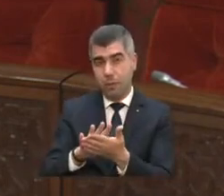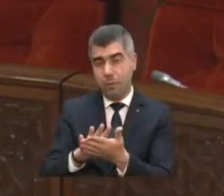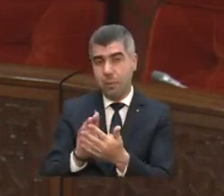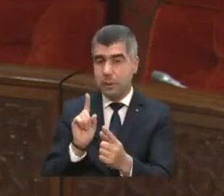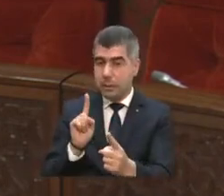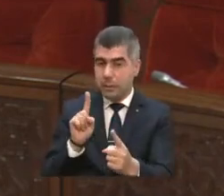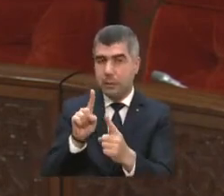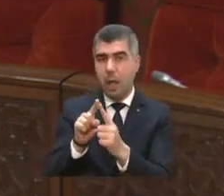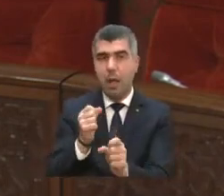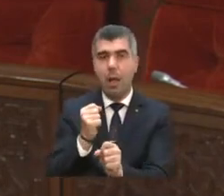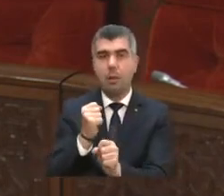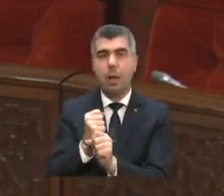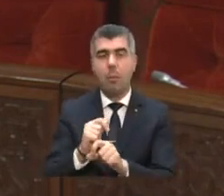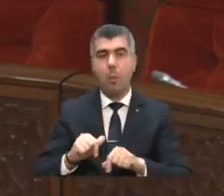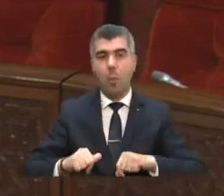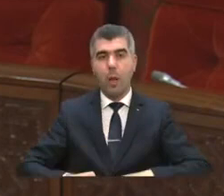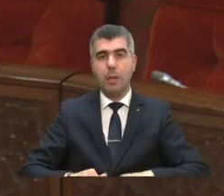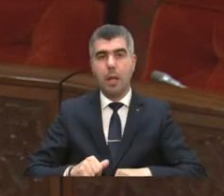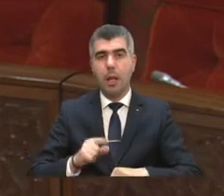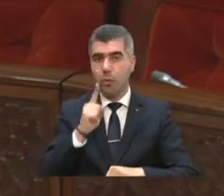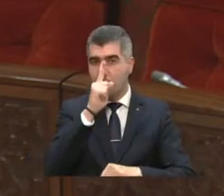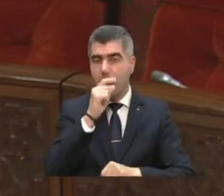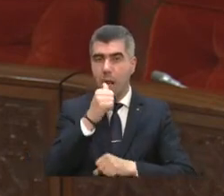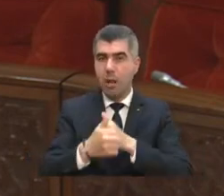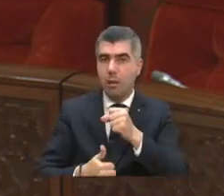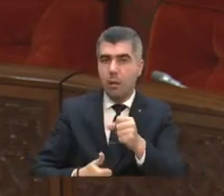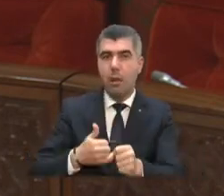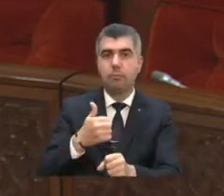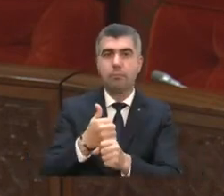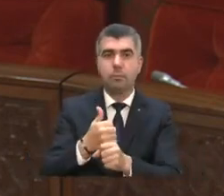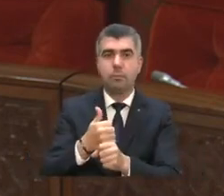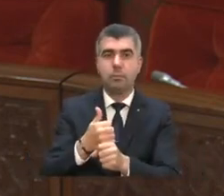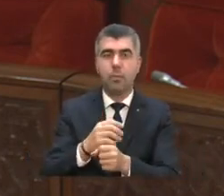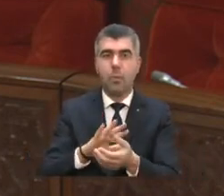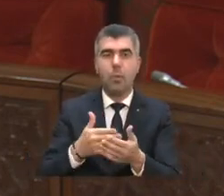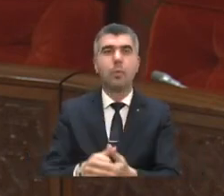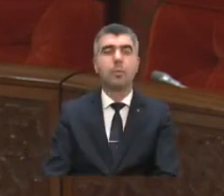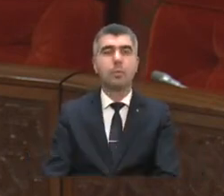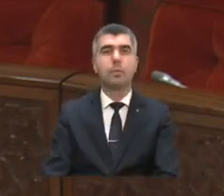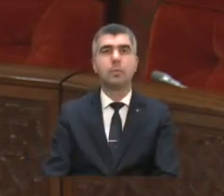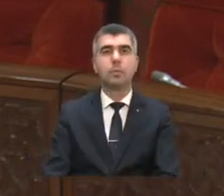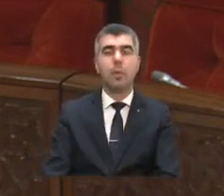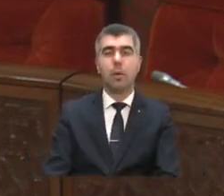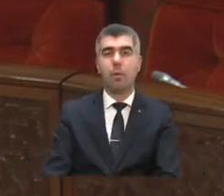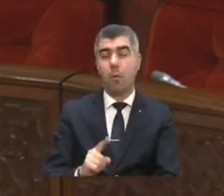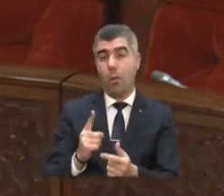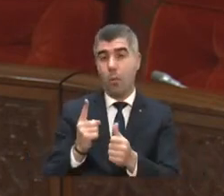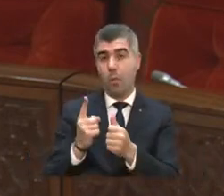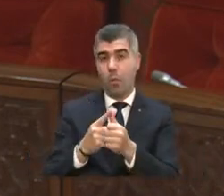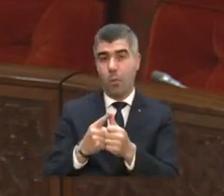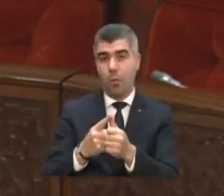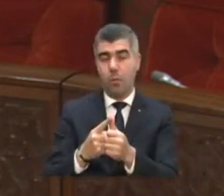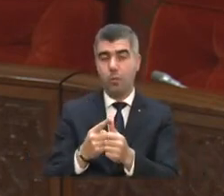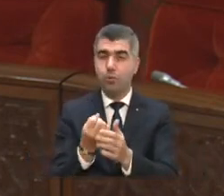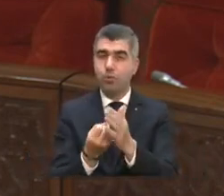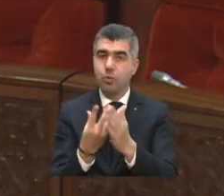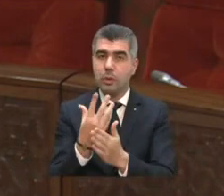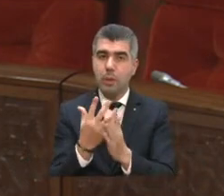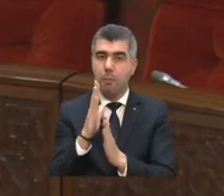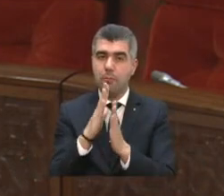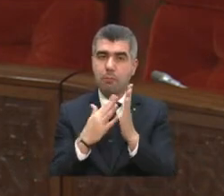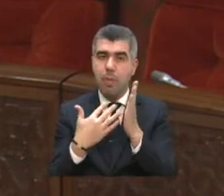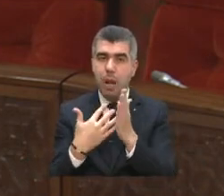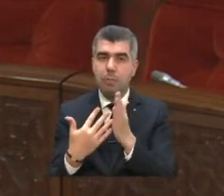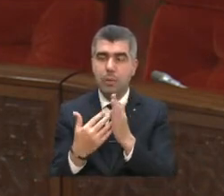عمل الوزارة انطلاقا من السنة المقبلة إن شاء الله على الأولويات والتوجهات التالية. أولا، إرساء منهجية فعالة للعمل المشترك